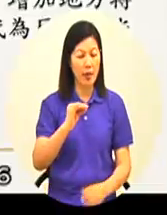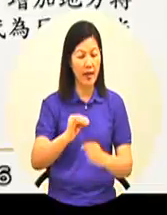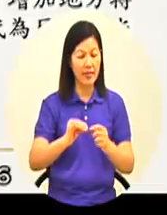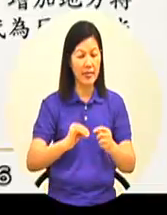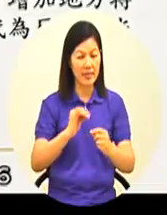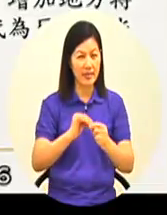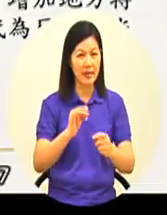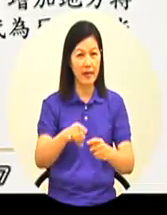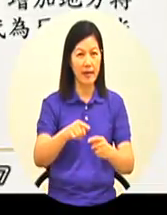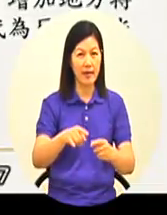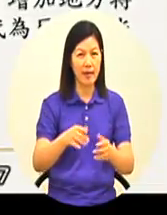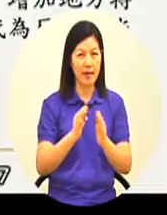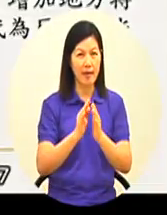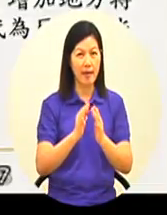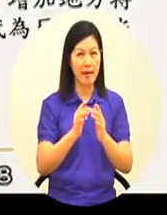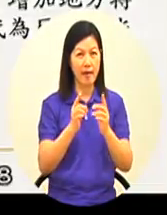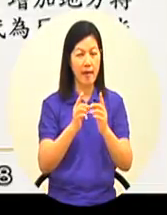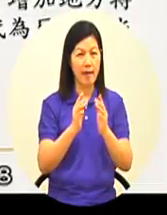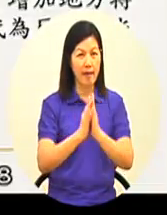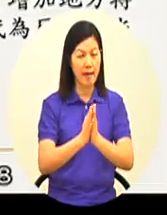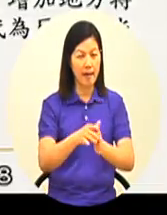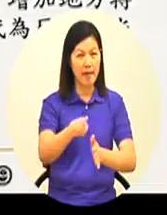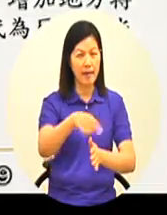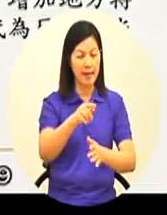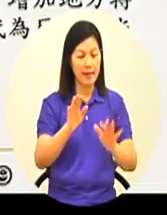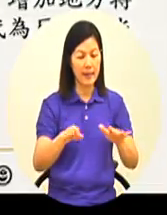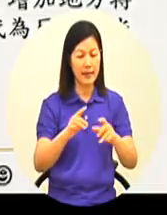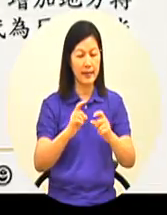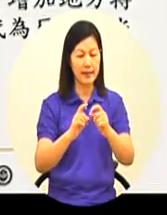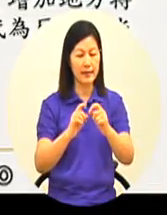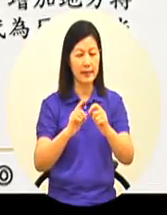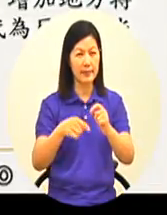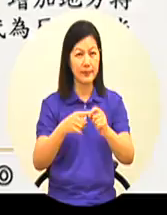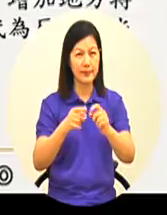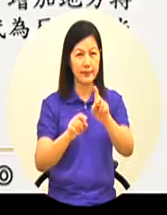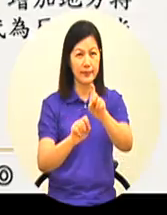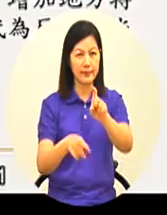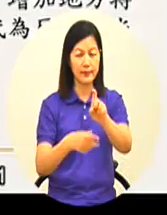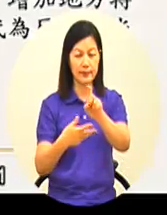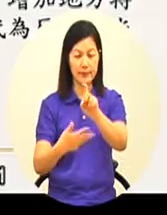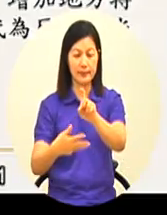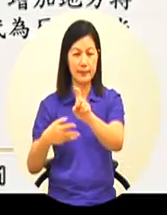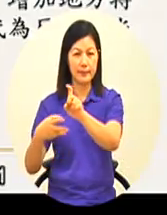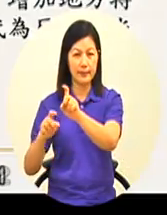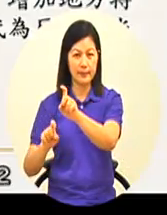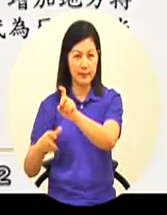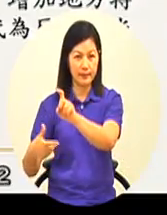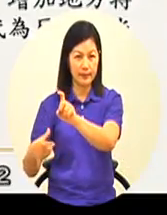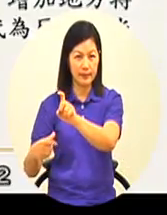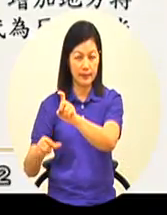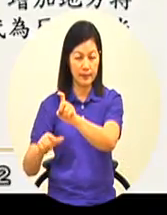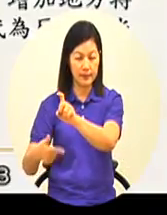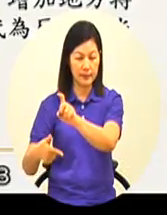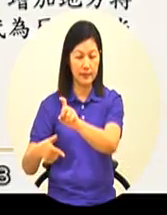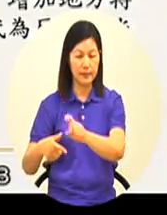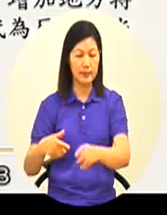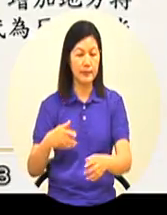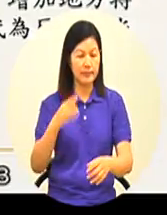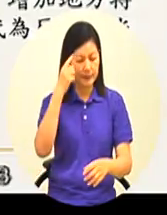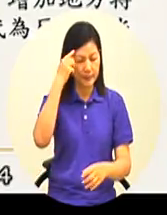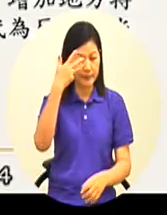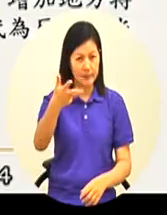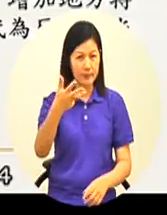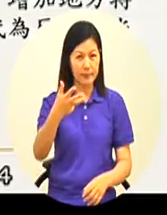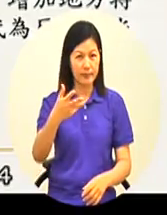几天，像今年的10月8号到10月15号，总共有八天的万年祭。那今年的预算